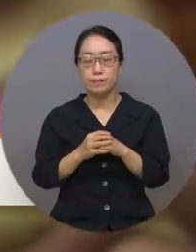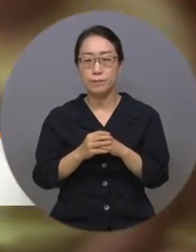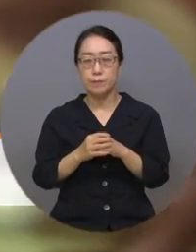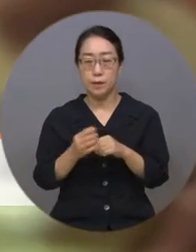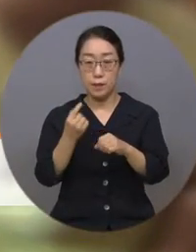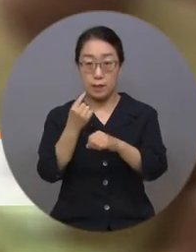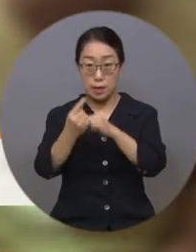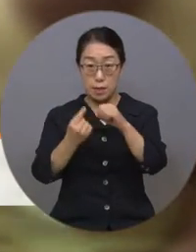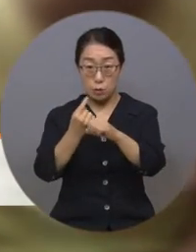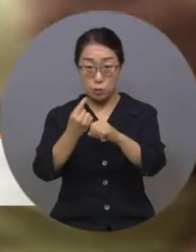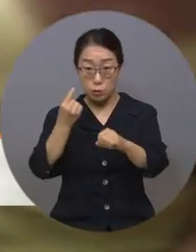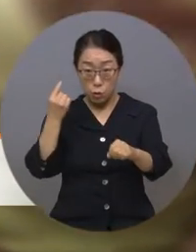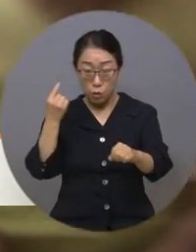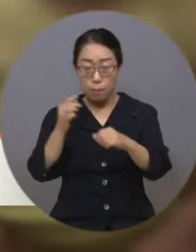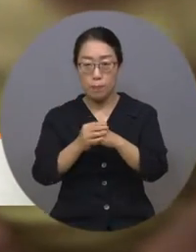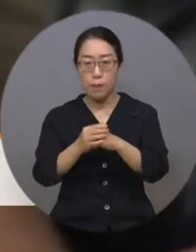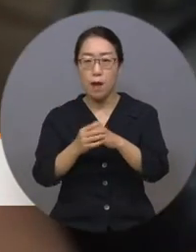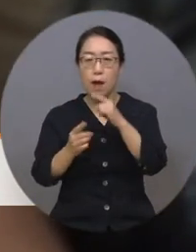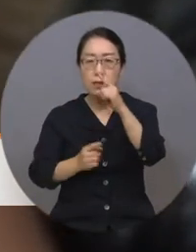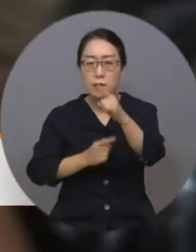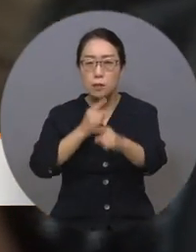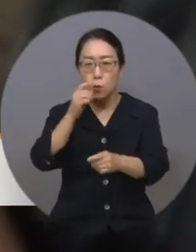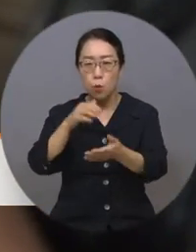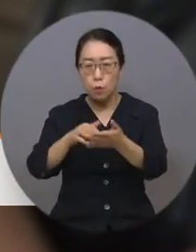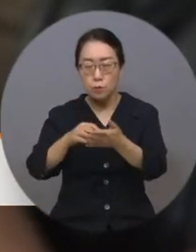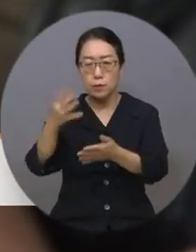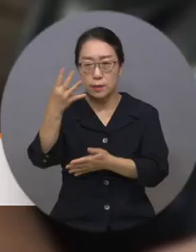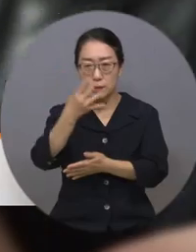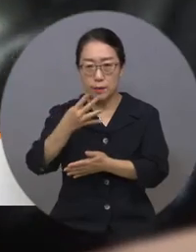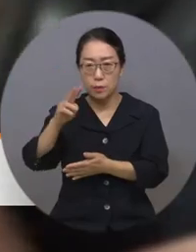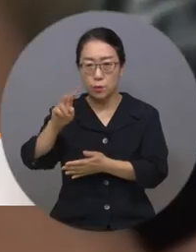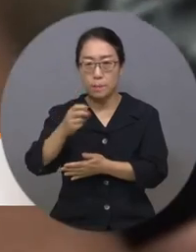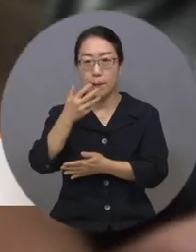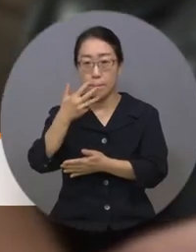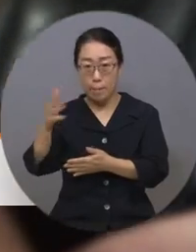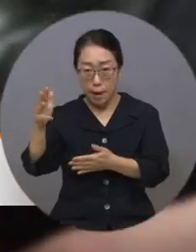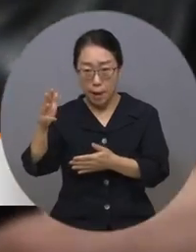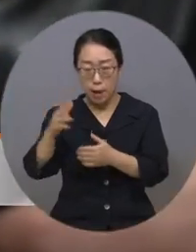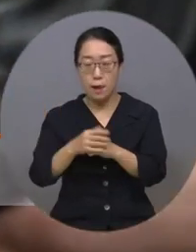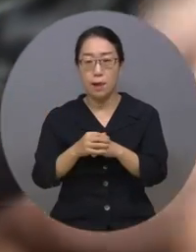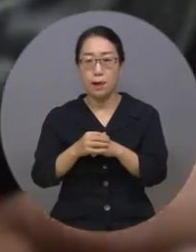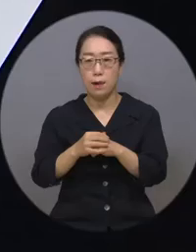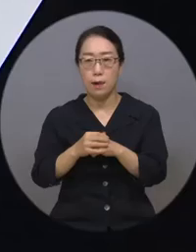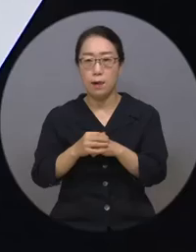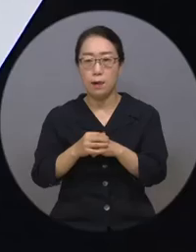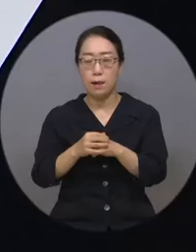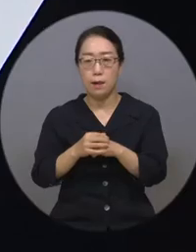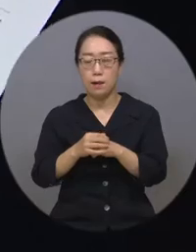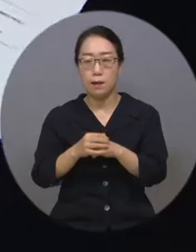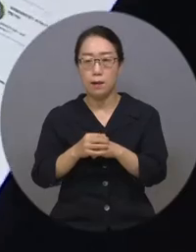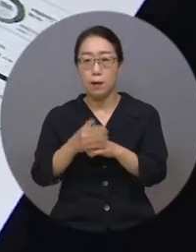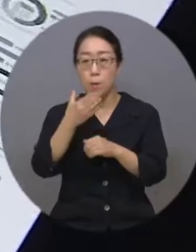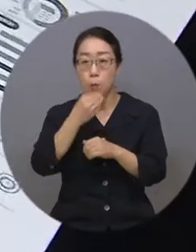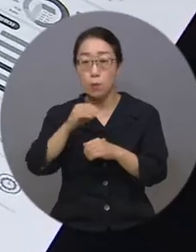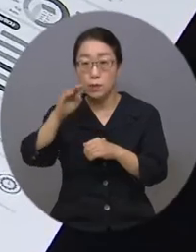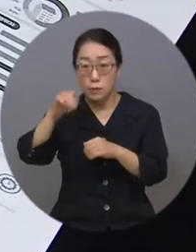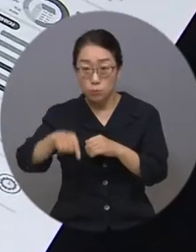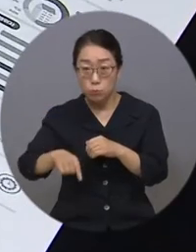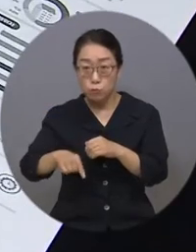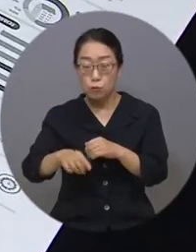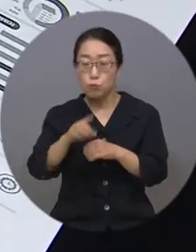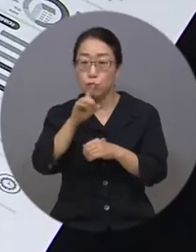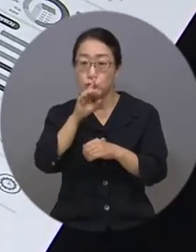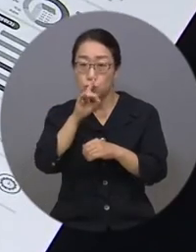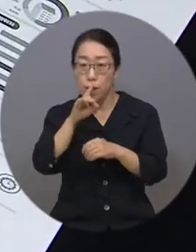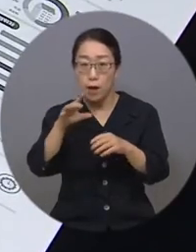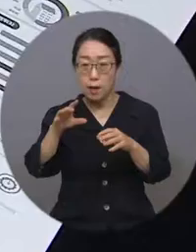지난해 장애인 학대 신고 건수는 4208 건으로 확인됐습니다 보건복지부와 중앙 창